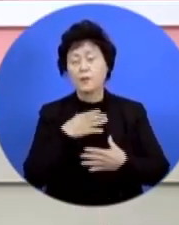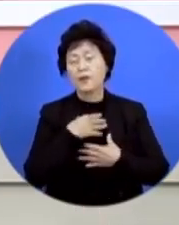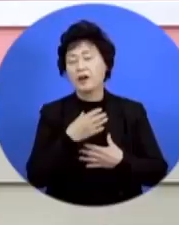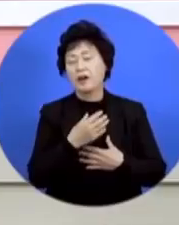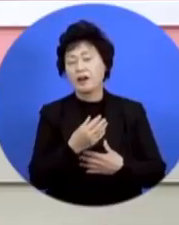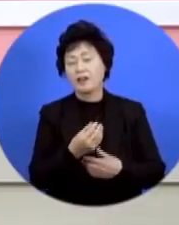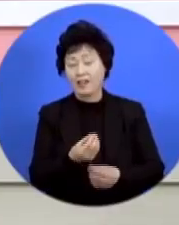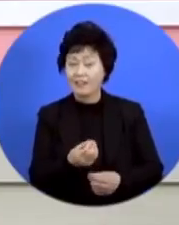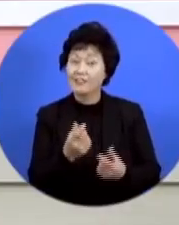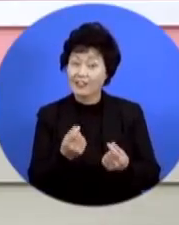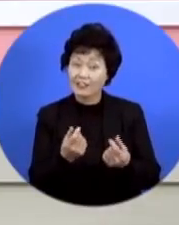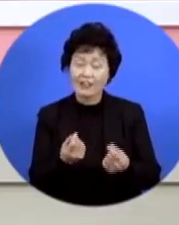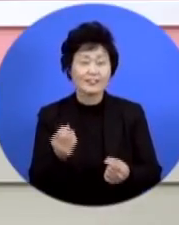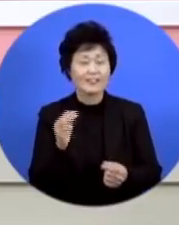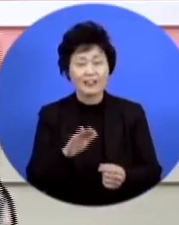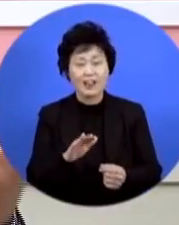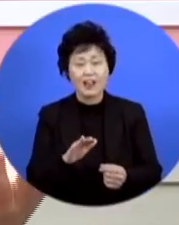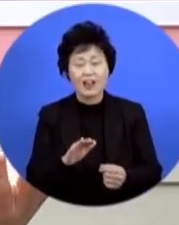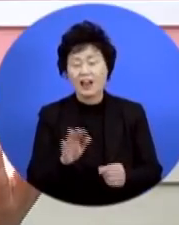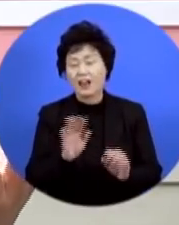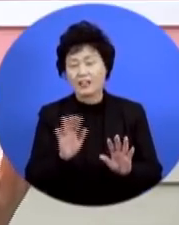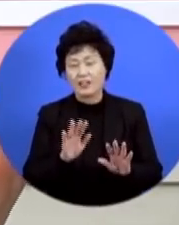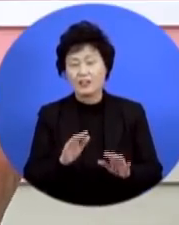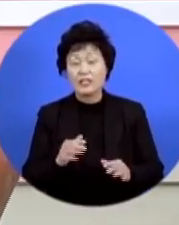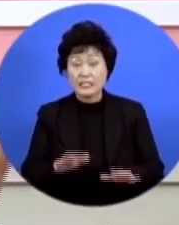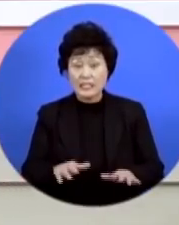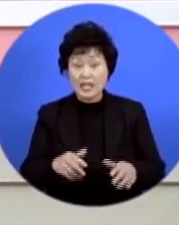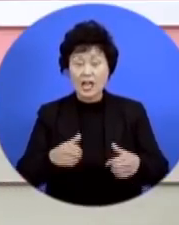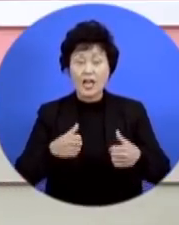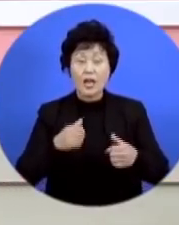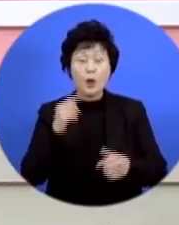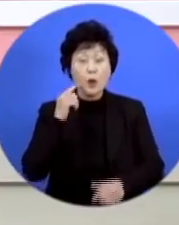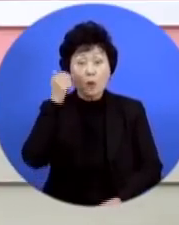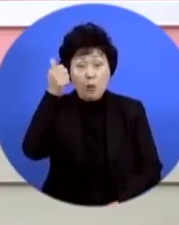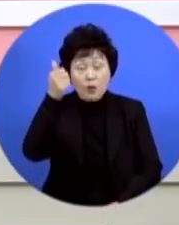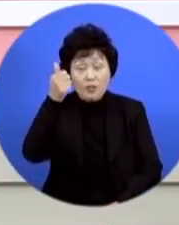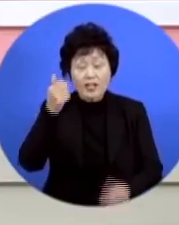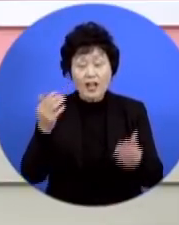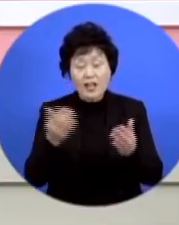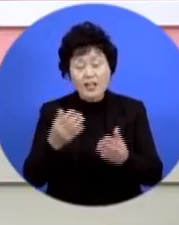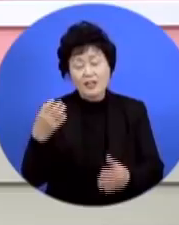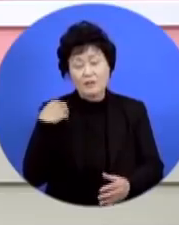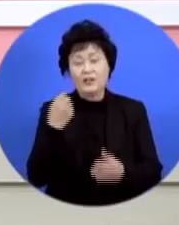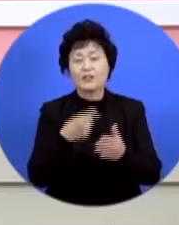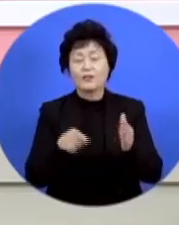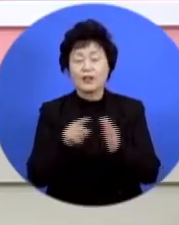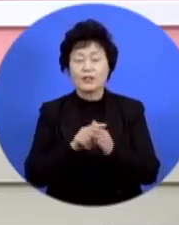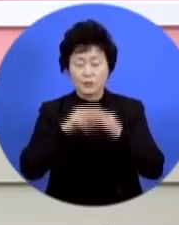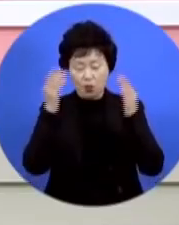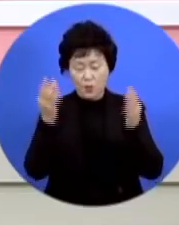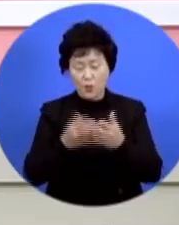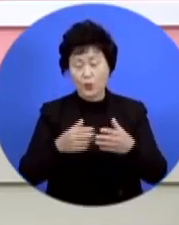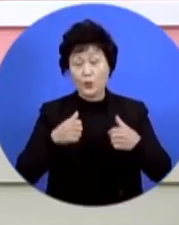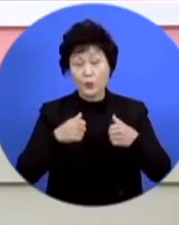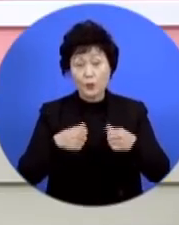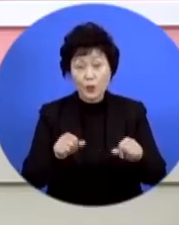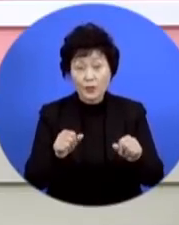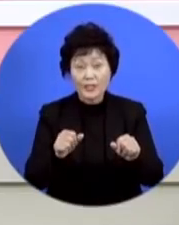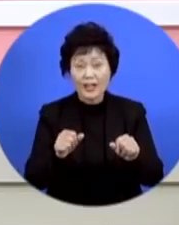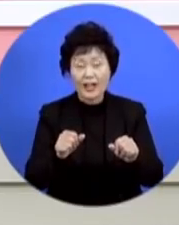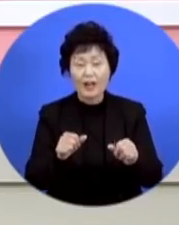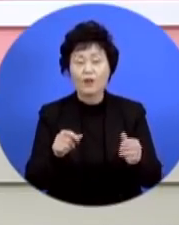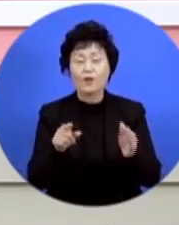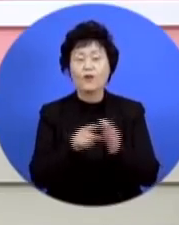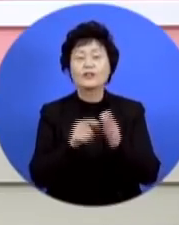오더라고요. 이제 막 다 포기해버린 콜링에 순종하는 그래서 순종하시니까. 그때 이제